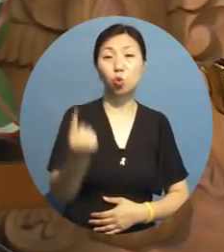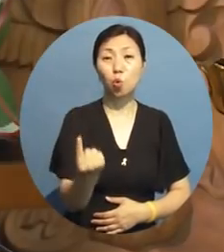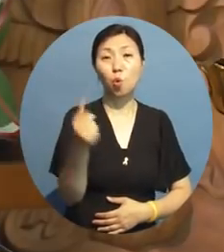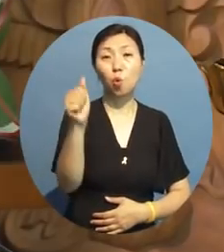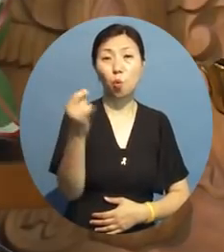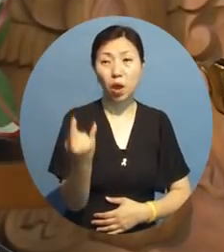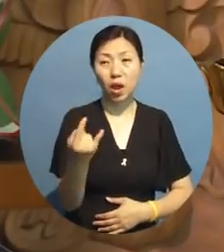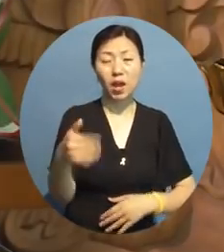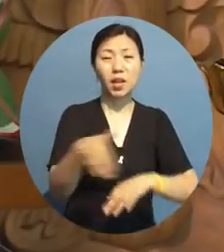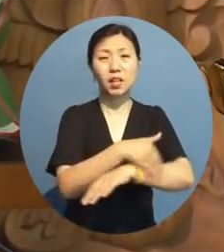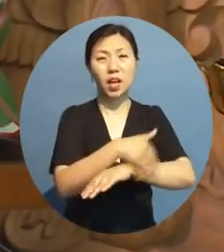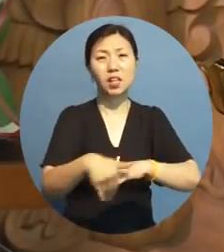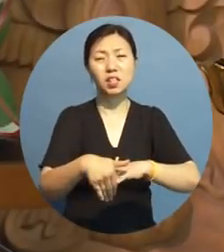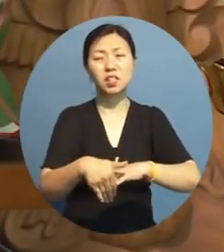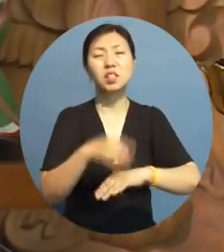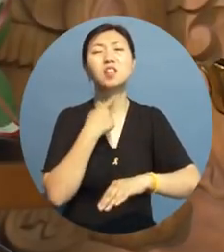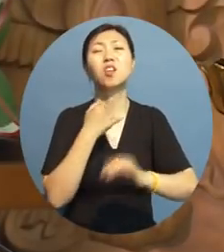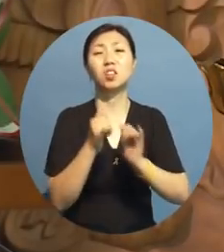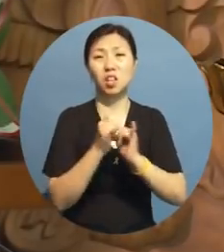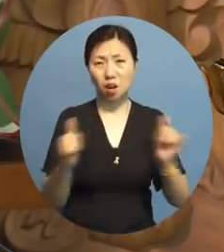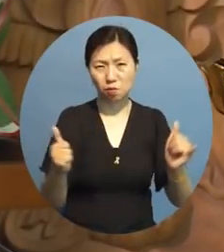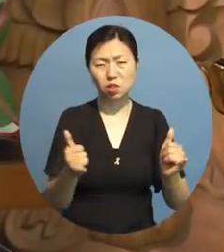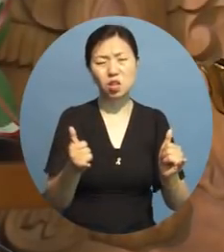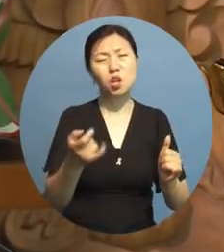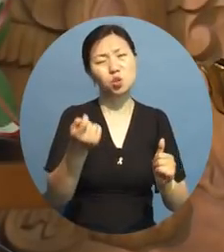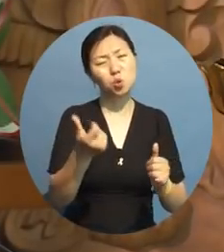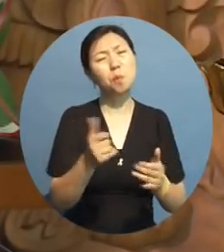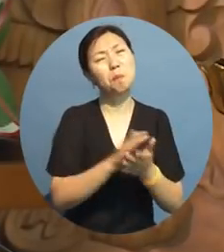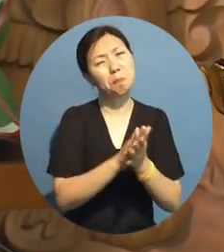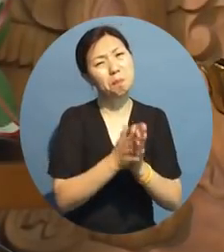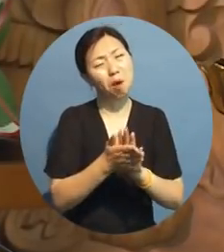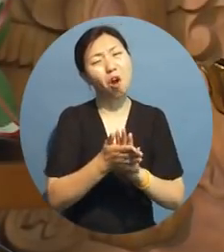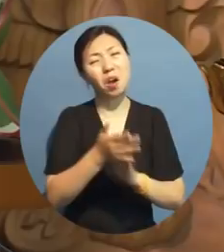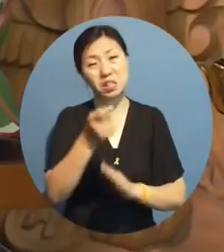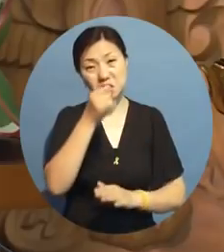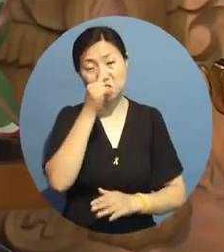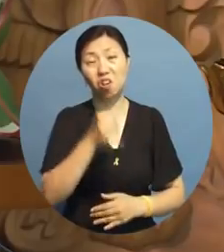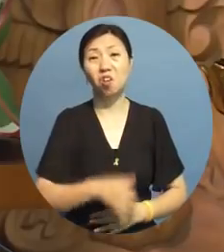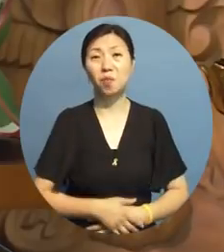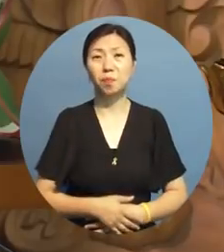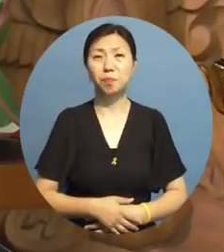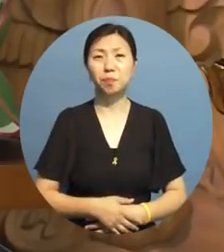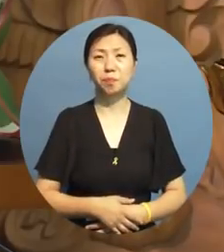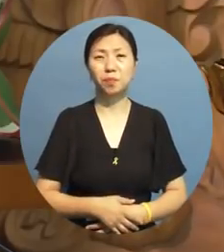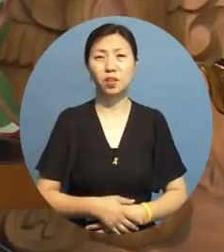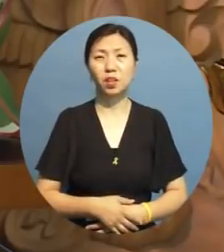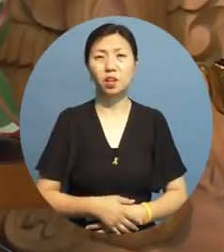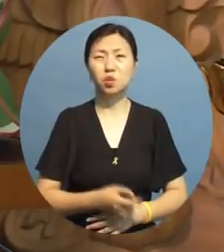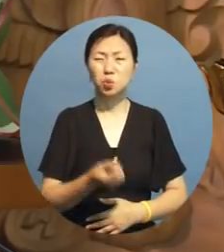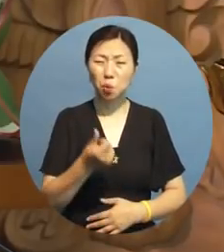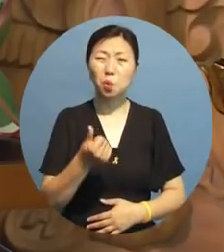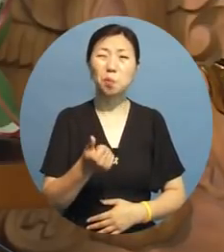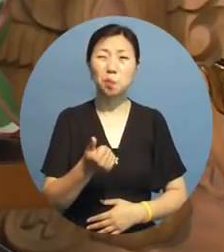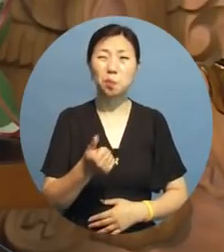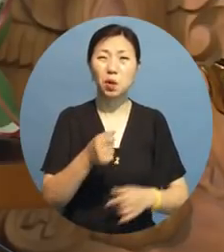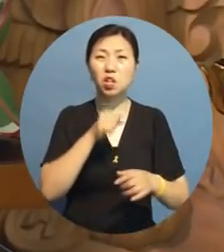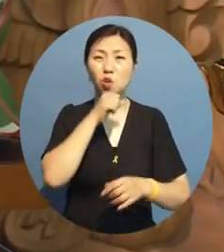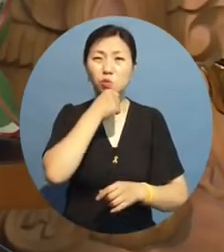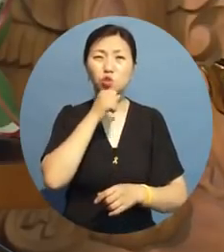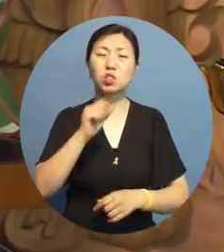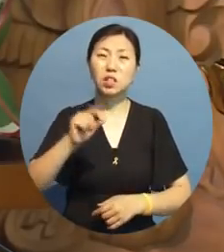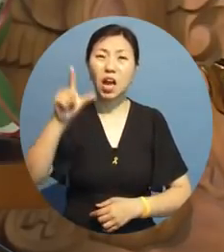사람에 비해서는 좀 낫나 안 낫나? 낫나? 내가 보기에 평균적으로 보면 조금 나